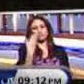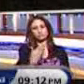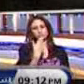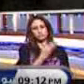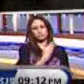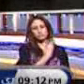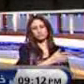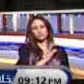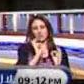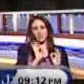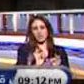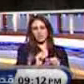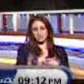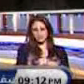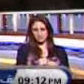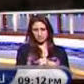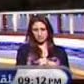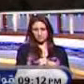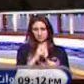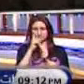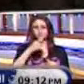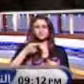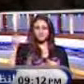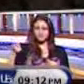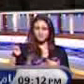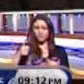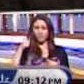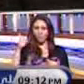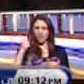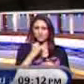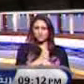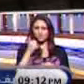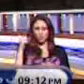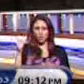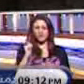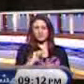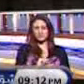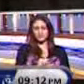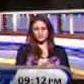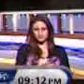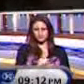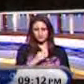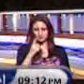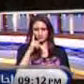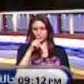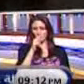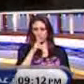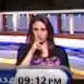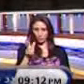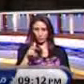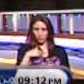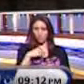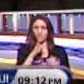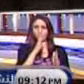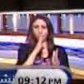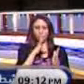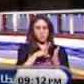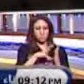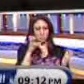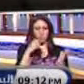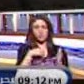خلال برنامجكم الموقر، بامانه انا بحييك. شكرا. حضرتك المواطن باختصار شديد جدا هو بيقول لك لحضرتك ان انا معايا صوره المحضر